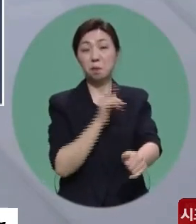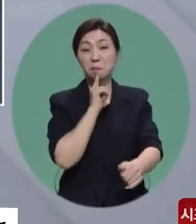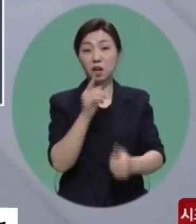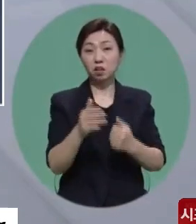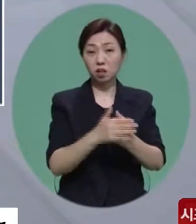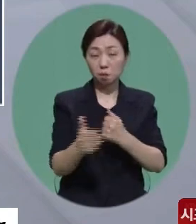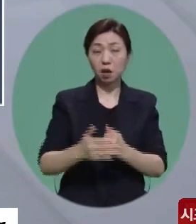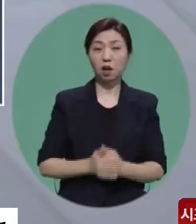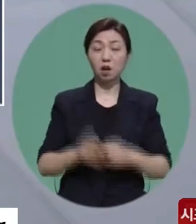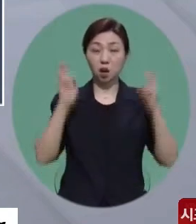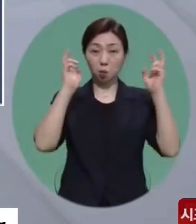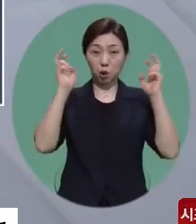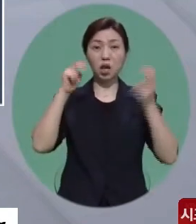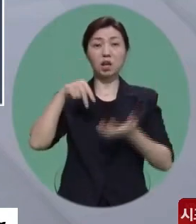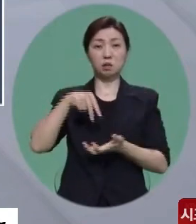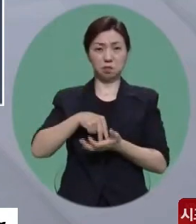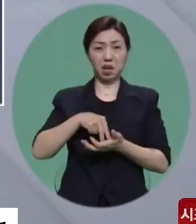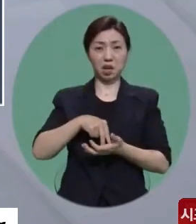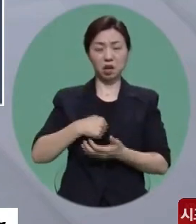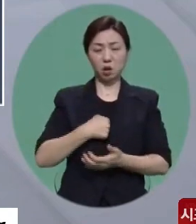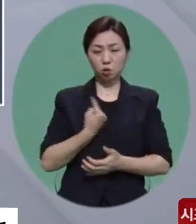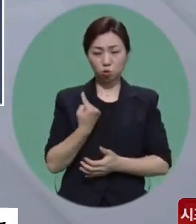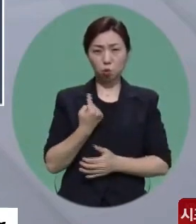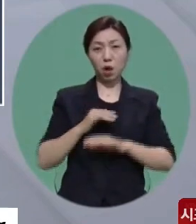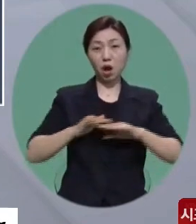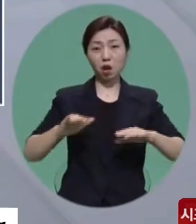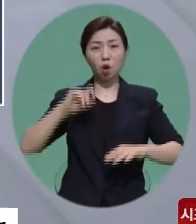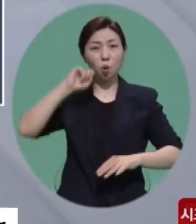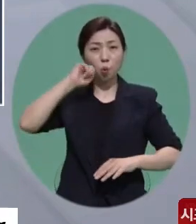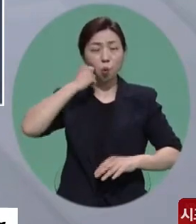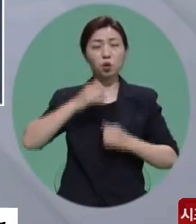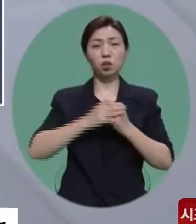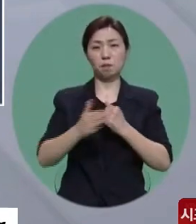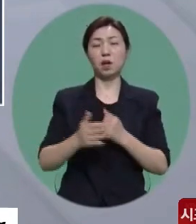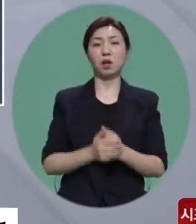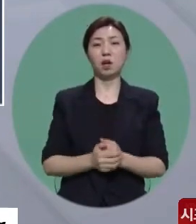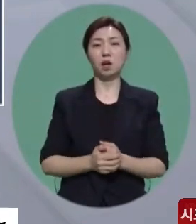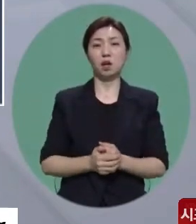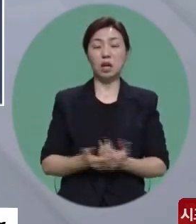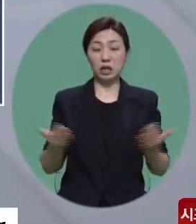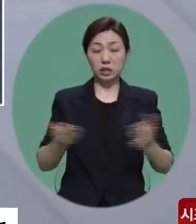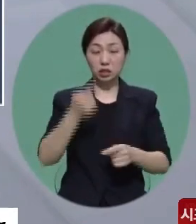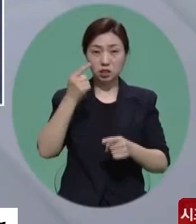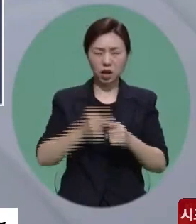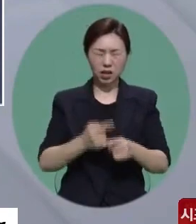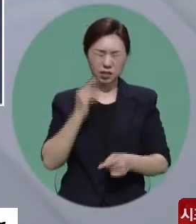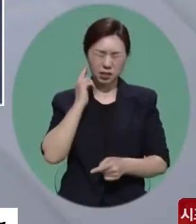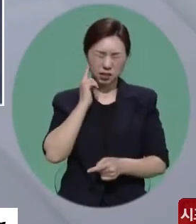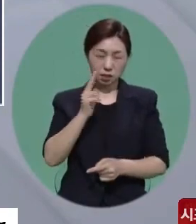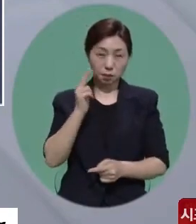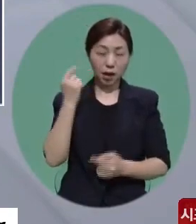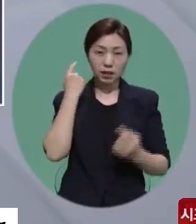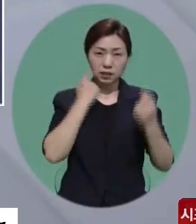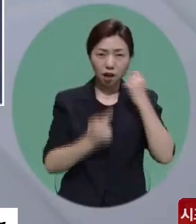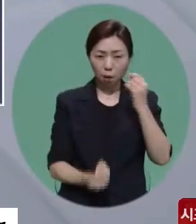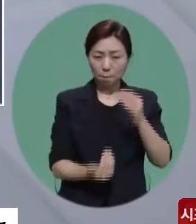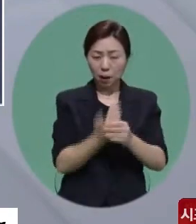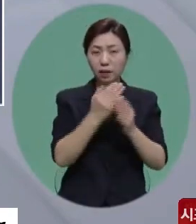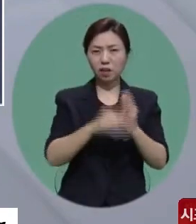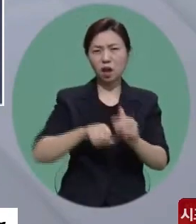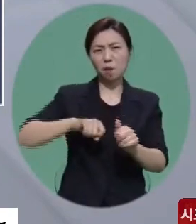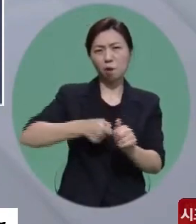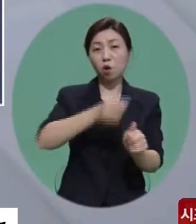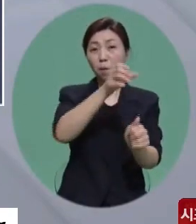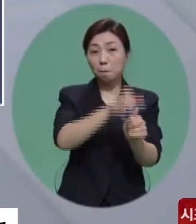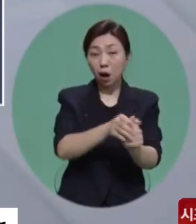개선에 맡길 수가 없어서 국회에서 중대재해처벌법을 만들었지 않습니까? 그런데 이제 50인